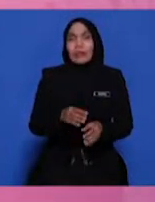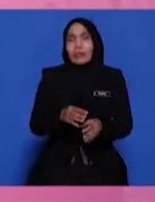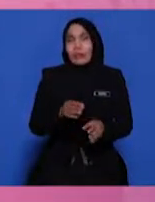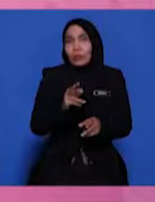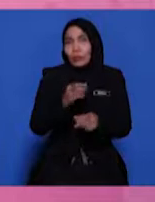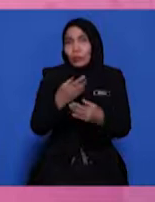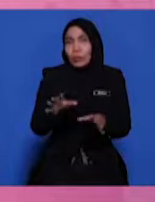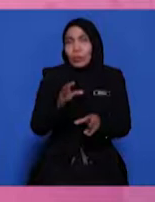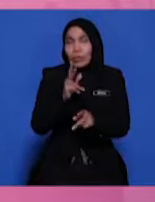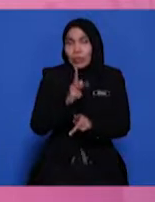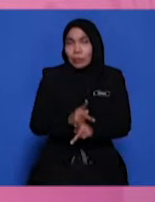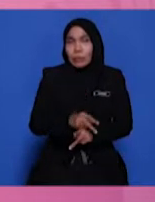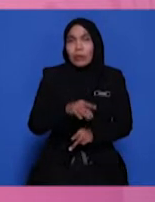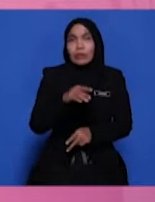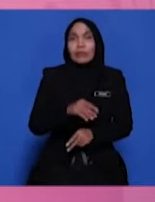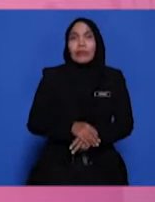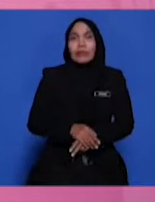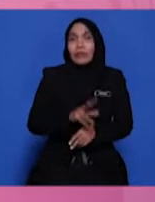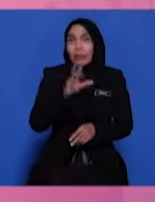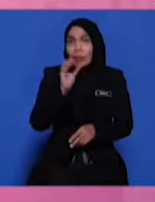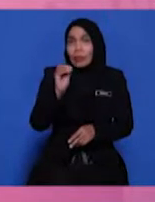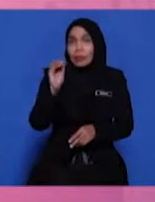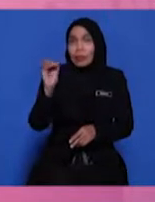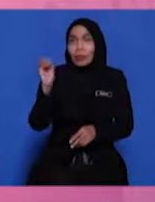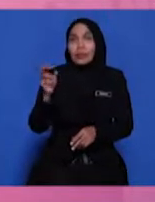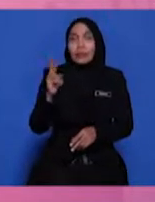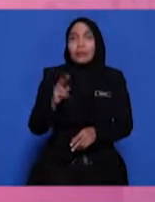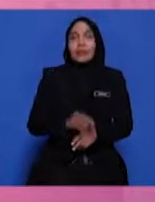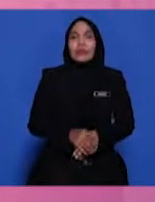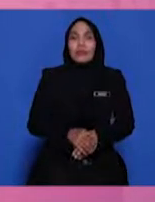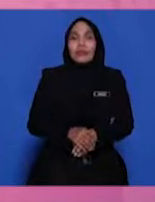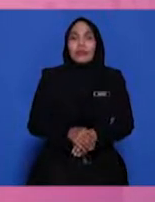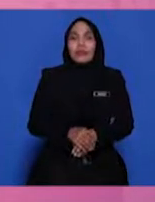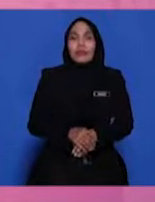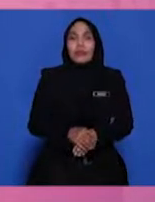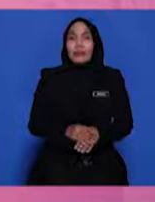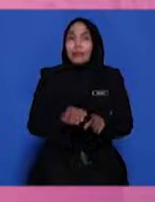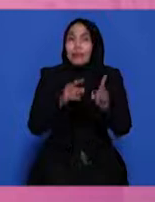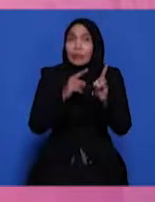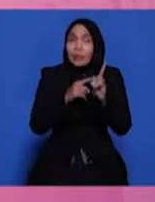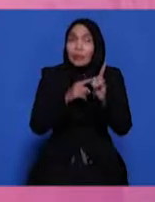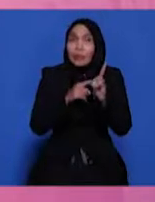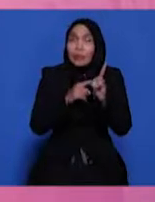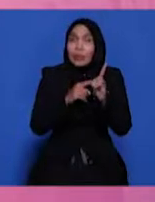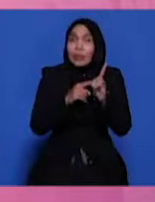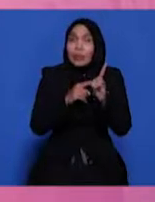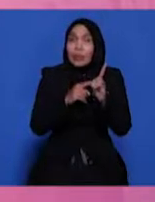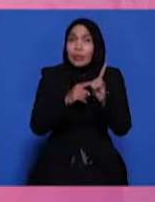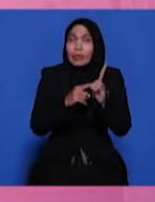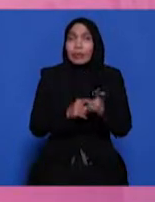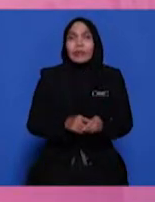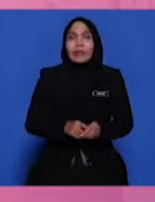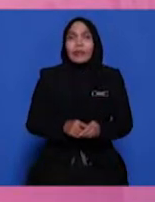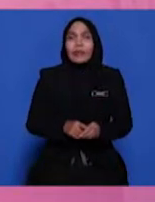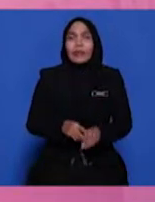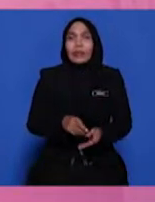Realistik, matlamat Encik Ahmad yang hendak melancong sekali setahun adalah bersifat realistik. Beliau akan